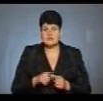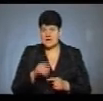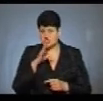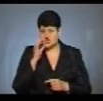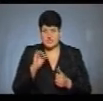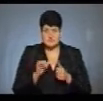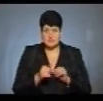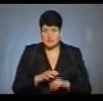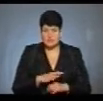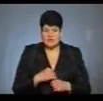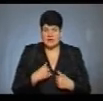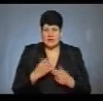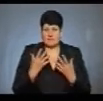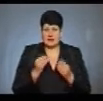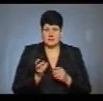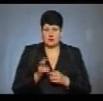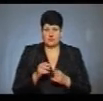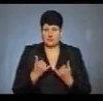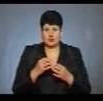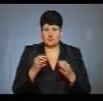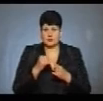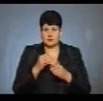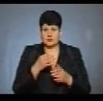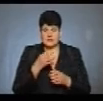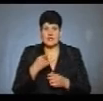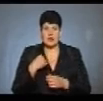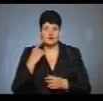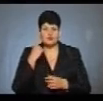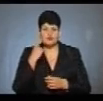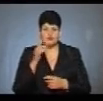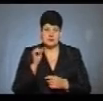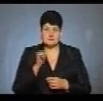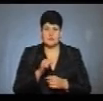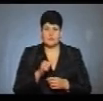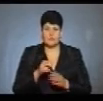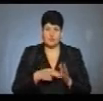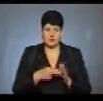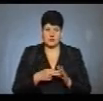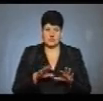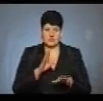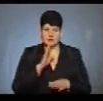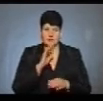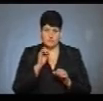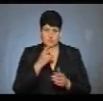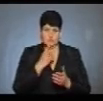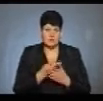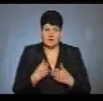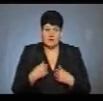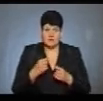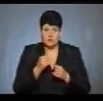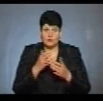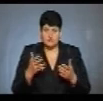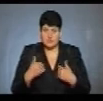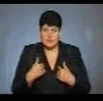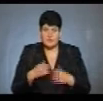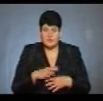зміна була. Я на день тільки заступив сьогодні, нічого не можу сказати. Я вже почув, що поїзд збив жінку. А ви можете нам показати це місце, де ти сталося? Ні, не можу, тому